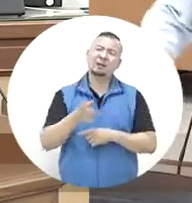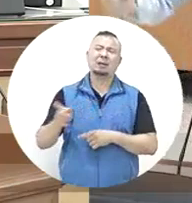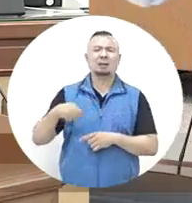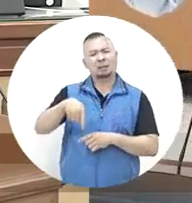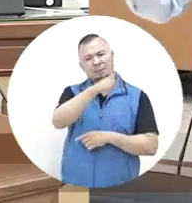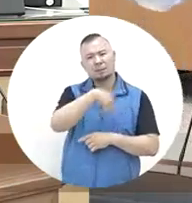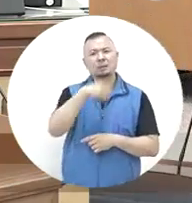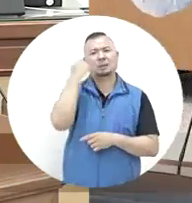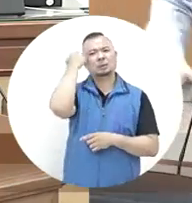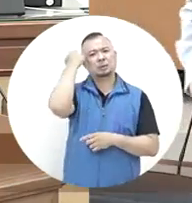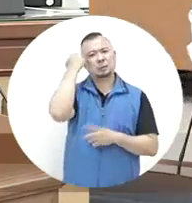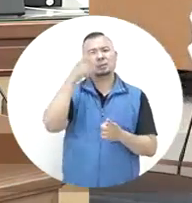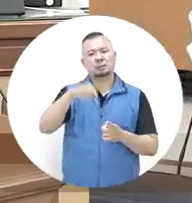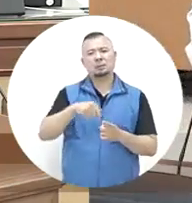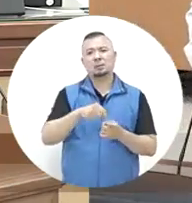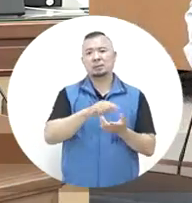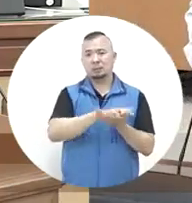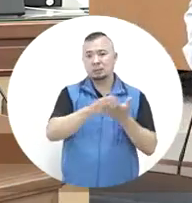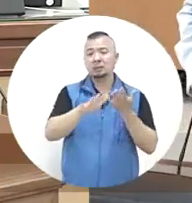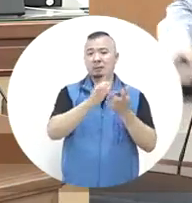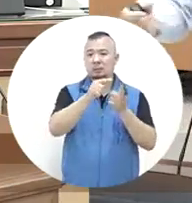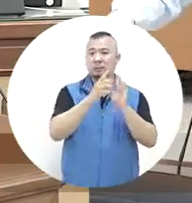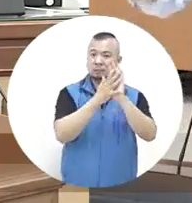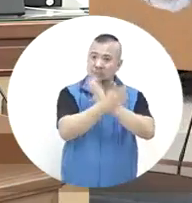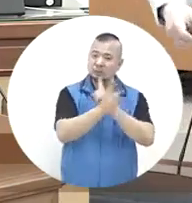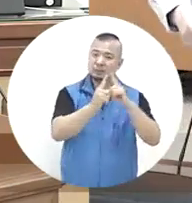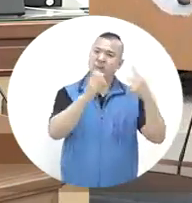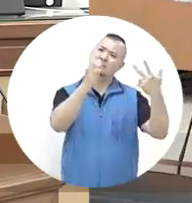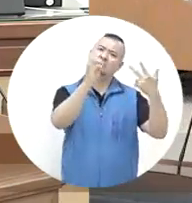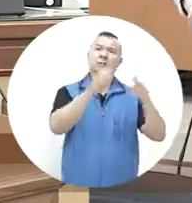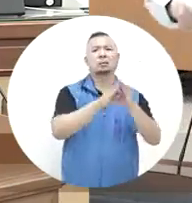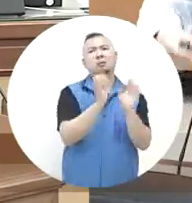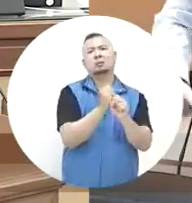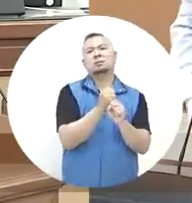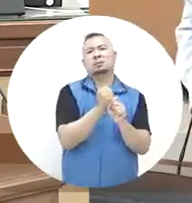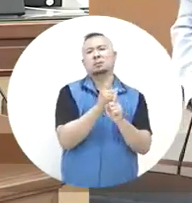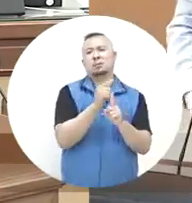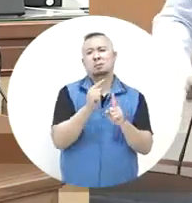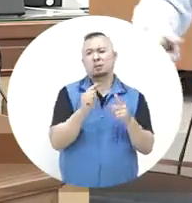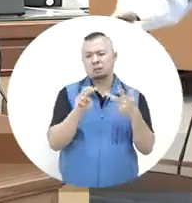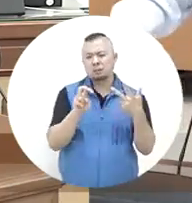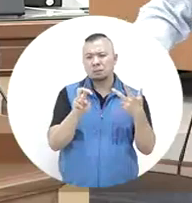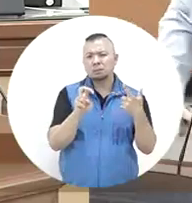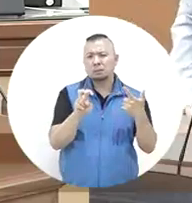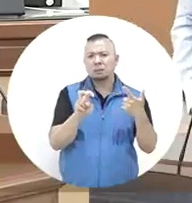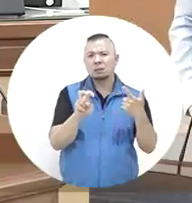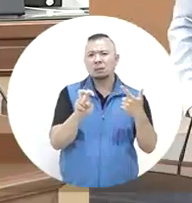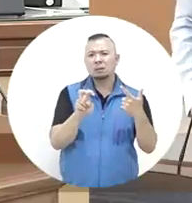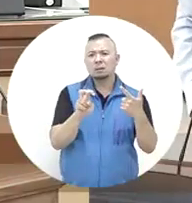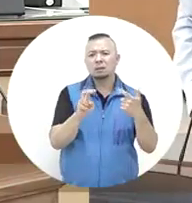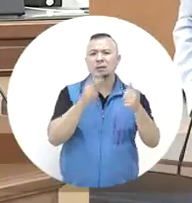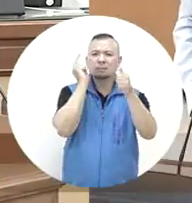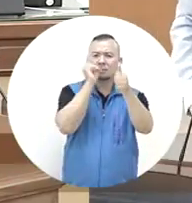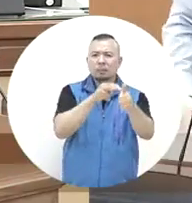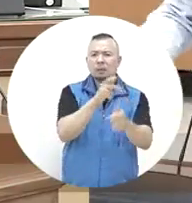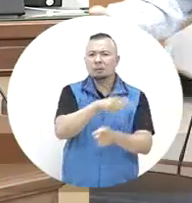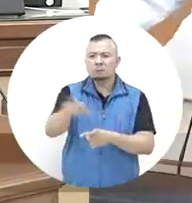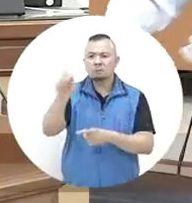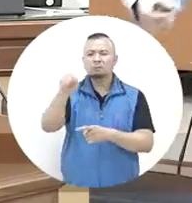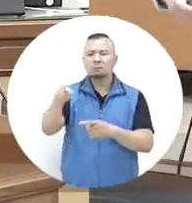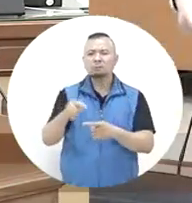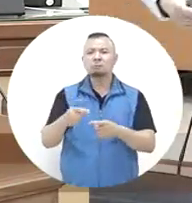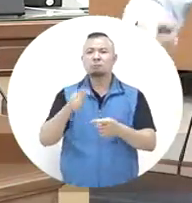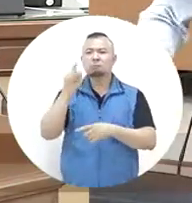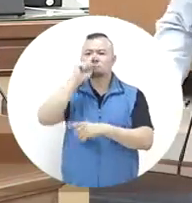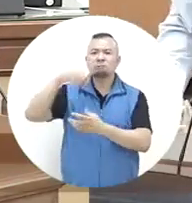吼，哦，我们清洁队是7点才开始上班呢，你要我们6:20就派人去那边，啊，这样子班表我不好调啊，哦，还要